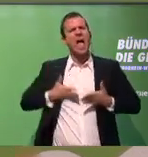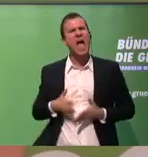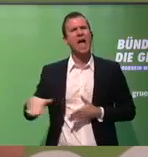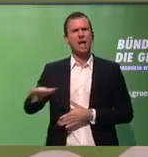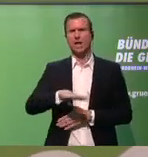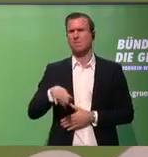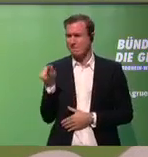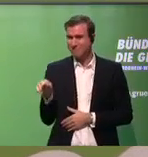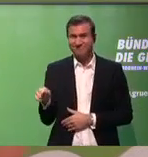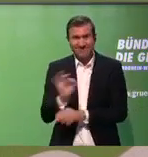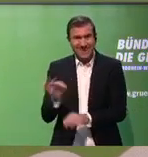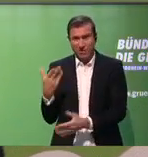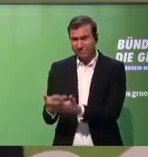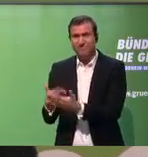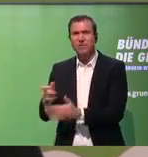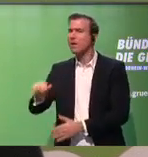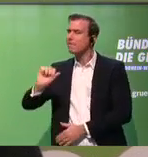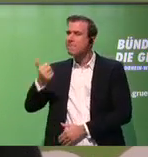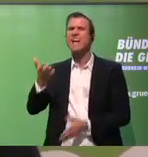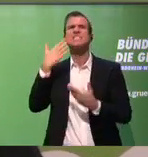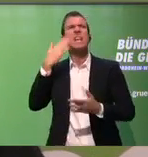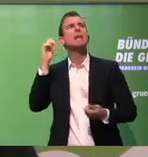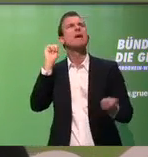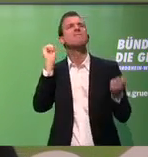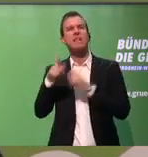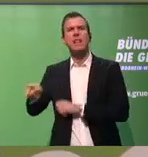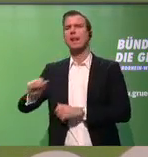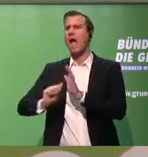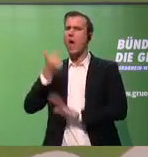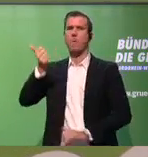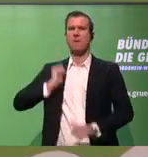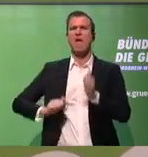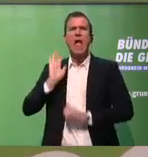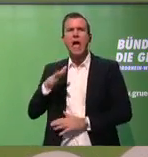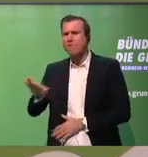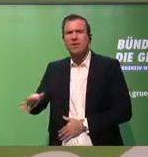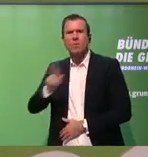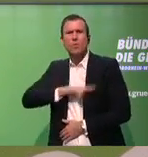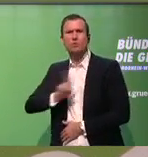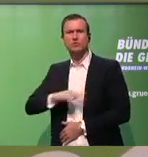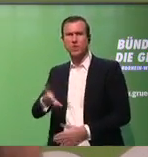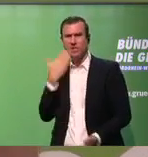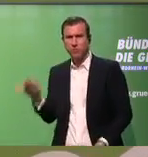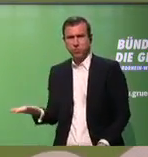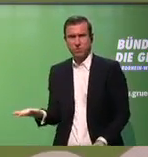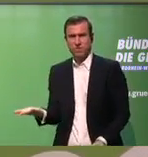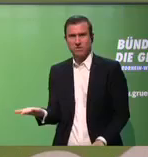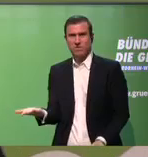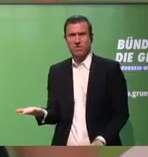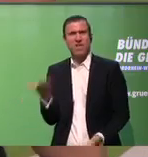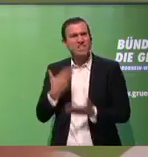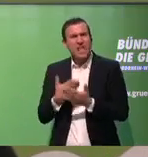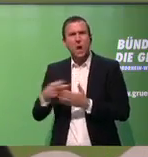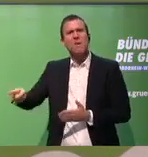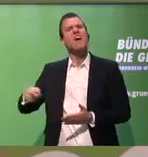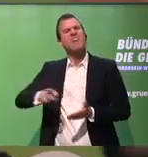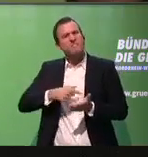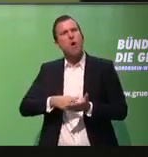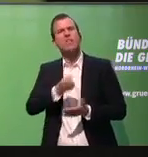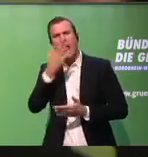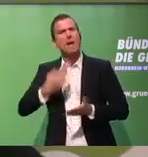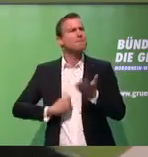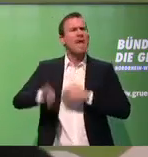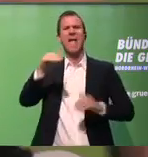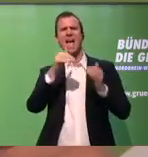sind ja genau die, die am meisten unter dem Klimawandel leiden, ohne ihn aber verursacht zu haben. Und sie fordern höhere Grenzen,